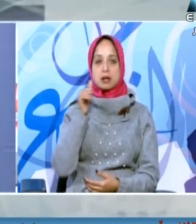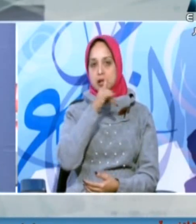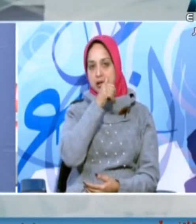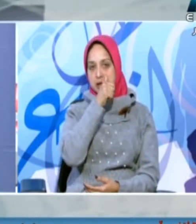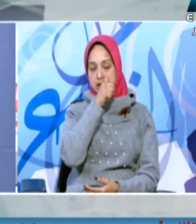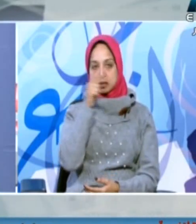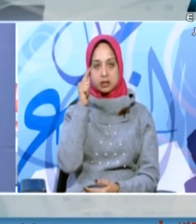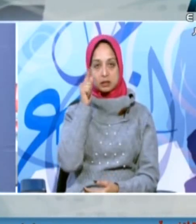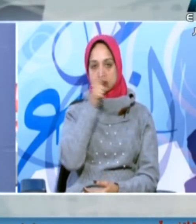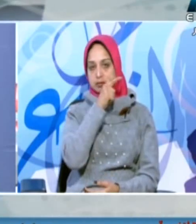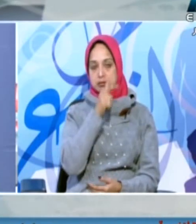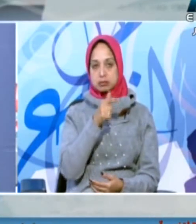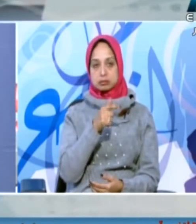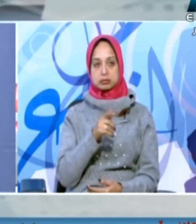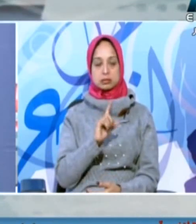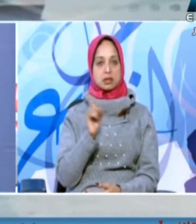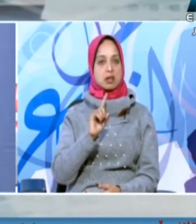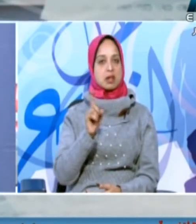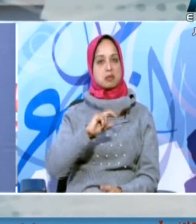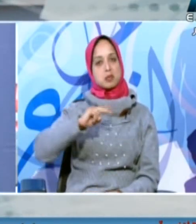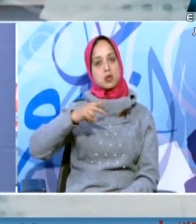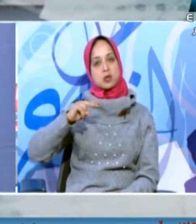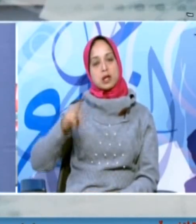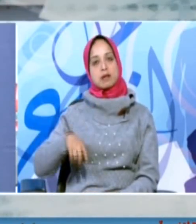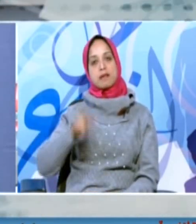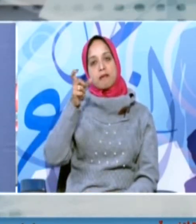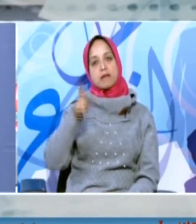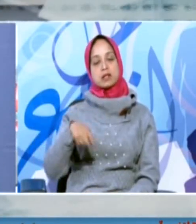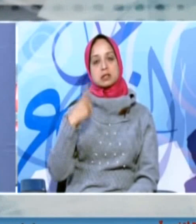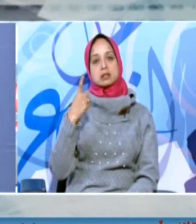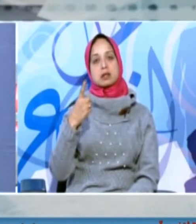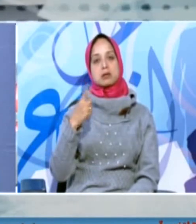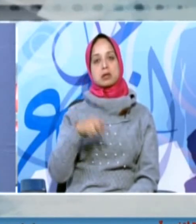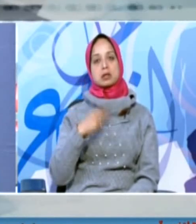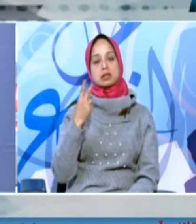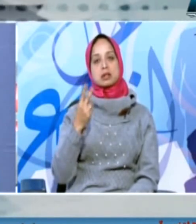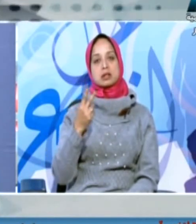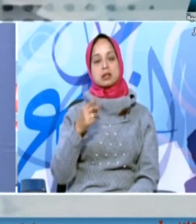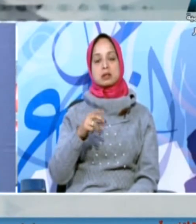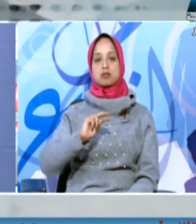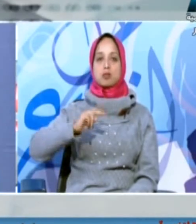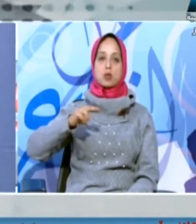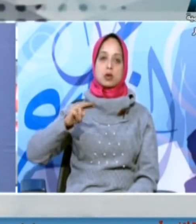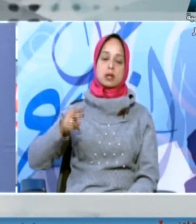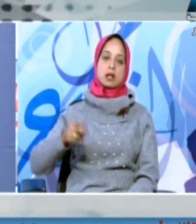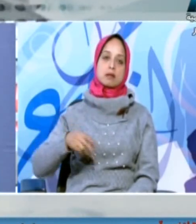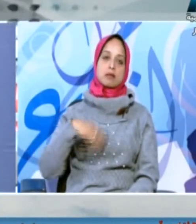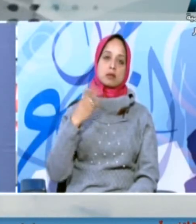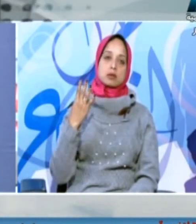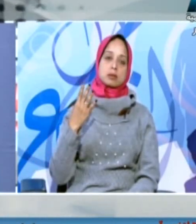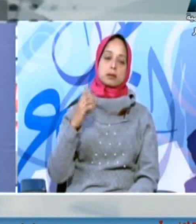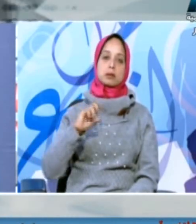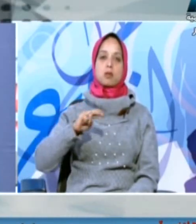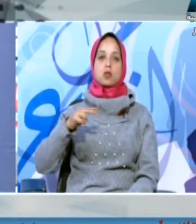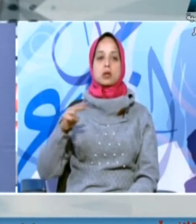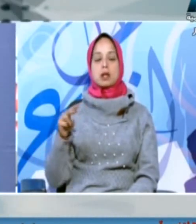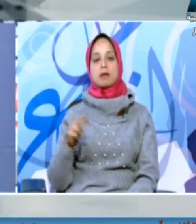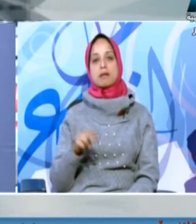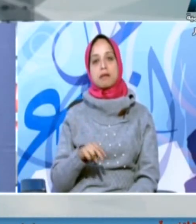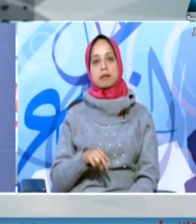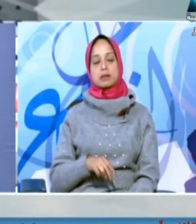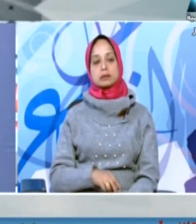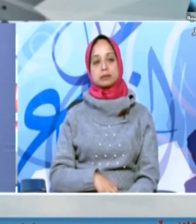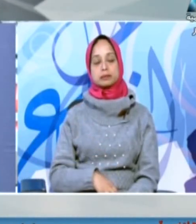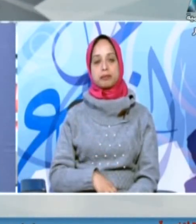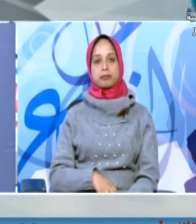فيه تعديلات في الفصل الاول والثاني، الثالث ضعيفة جدا التعديلات، الاول والثاني والرابع. ايوه الرابع